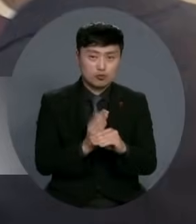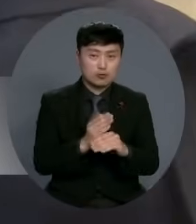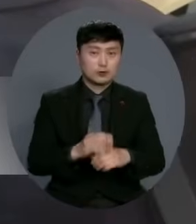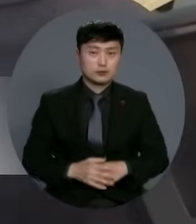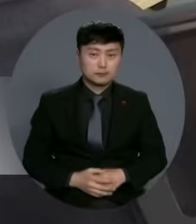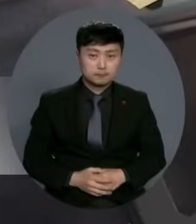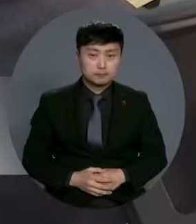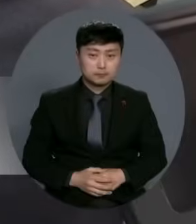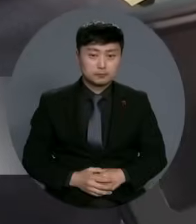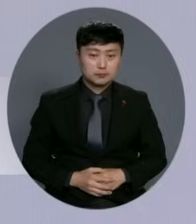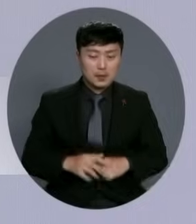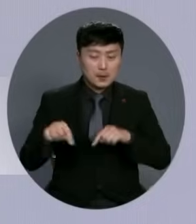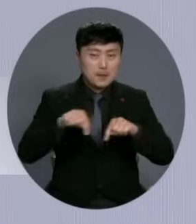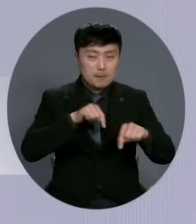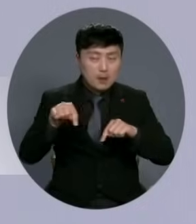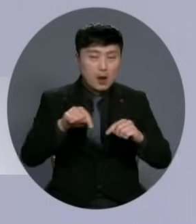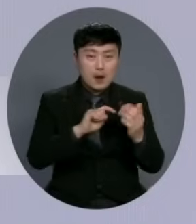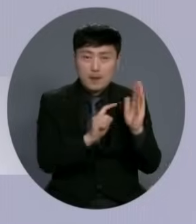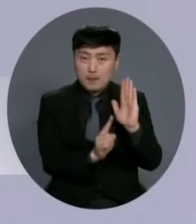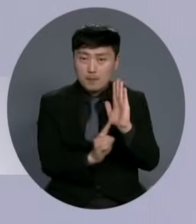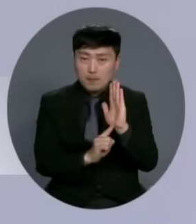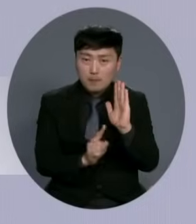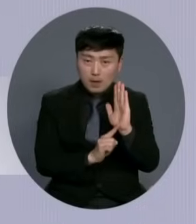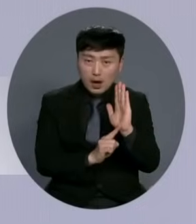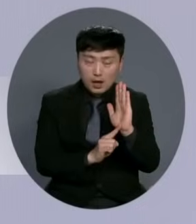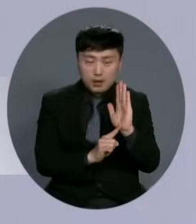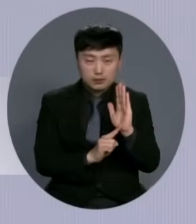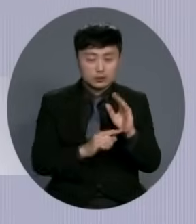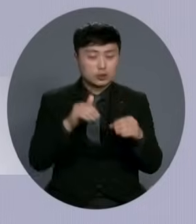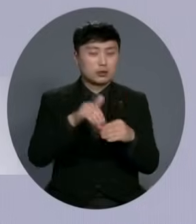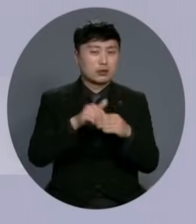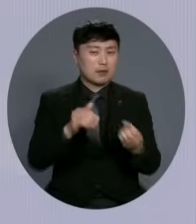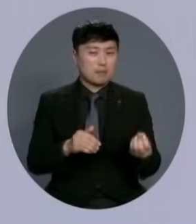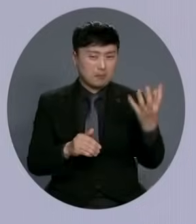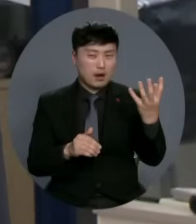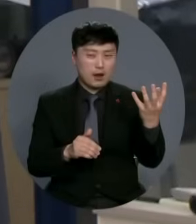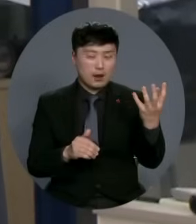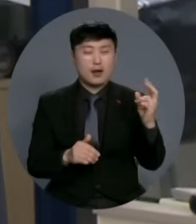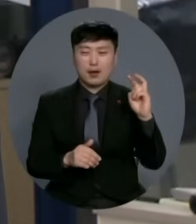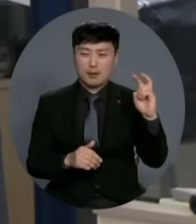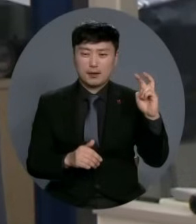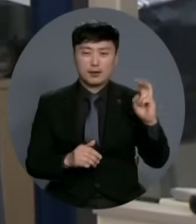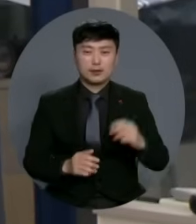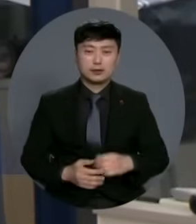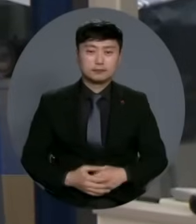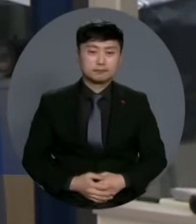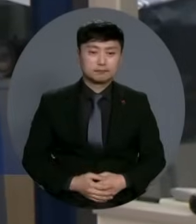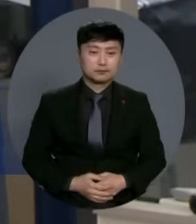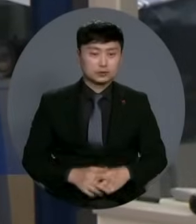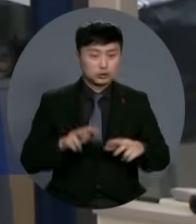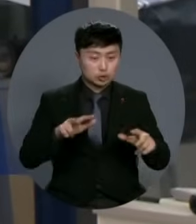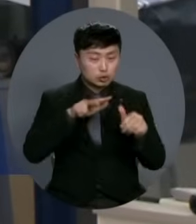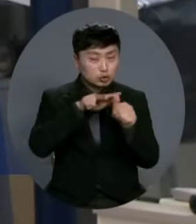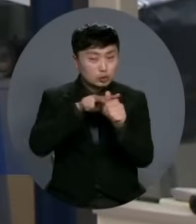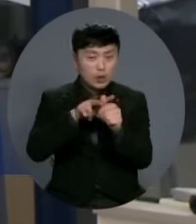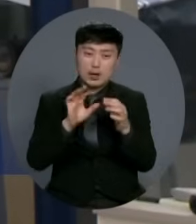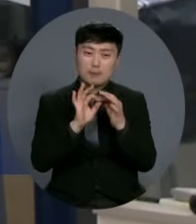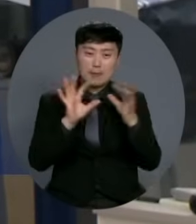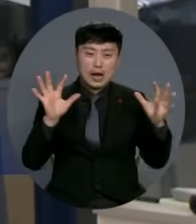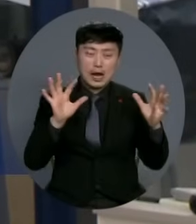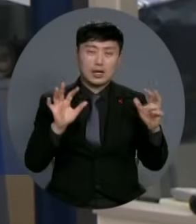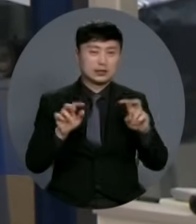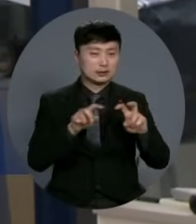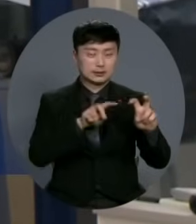곳을 긁어주는 정책을 내세운다면 승산이 있다고 보고 있습니다 지금은 후보가 누구든지간에 2